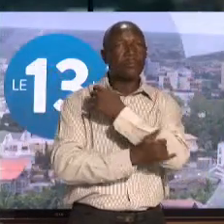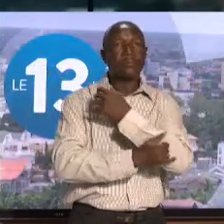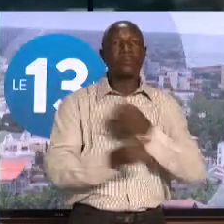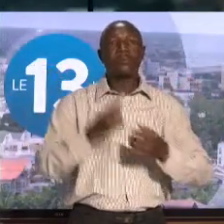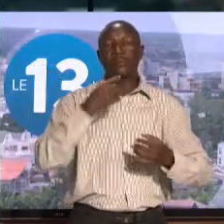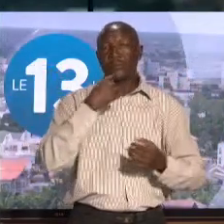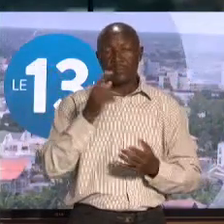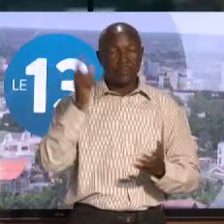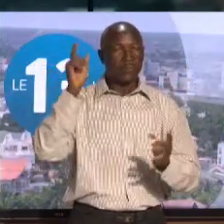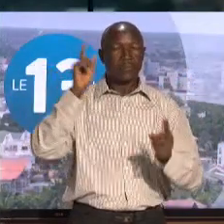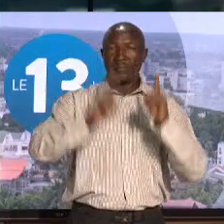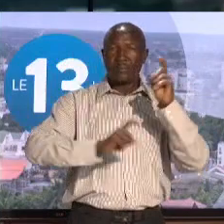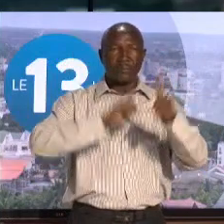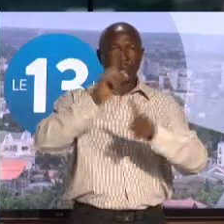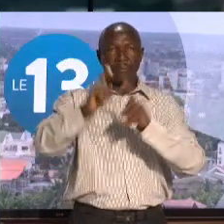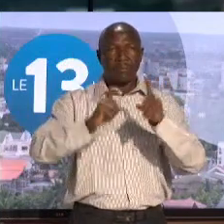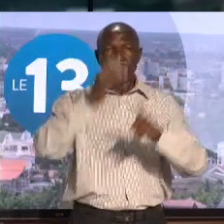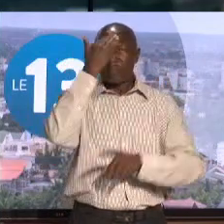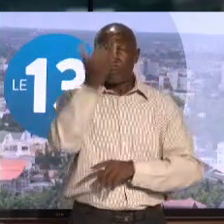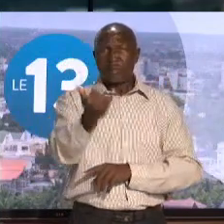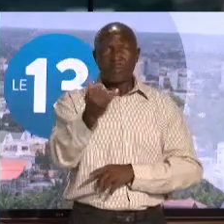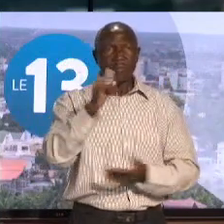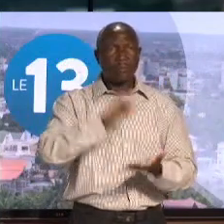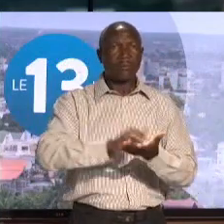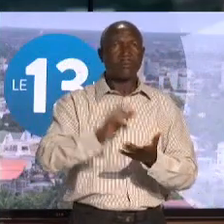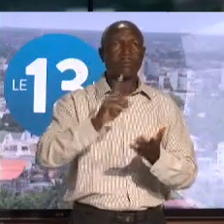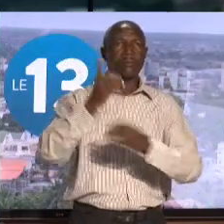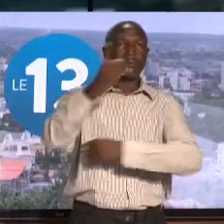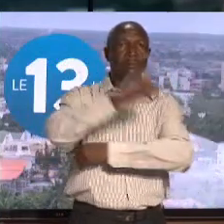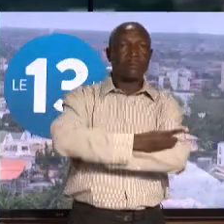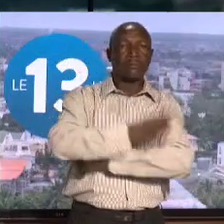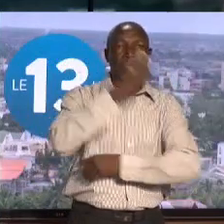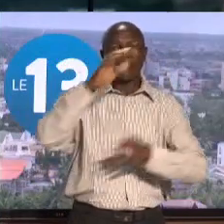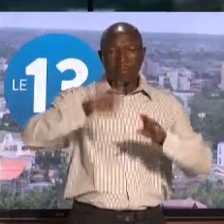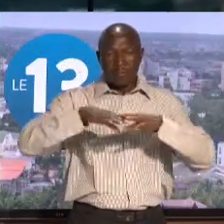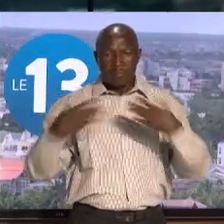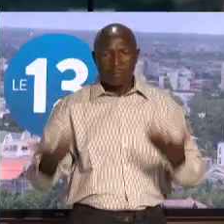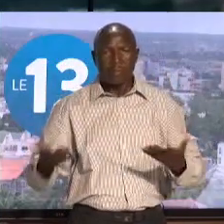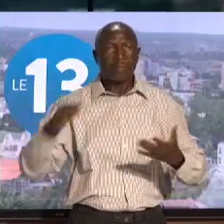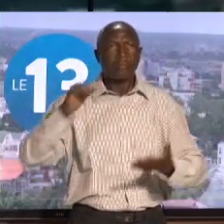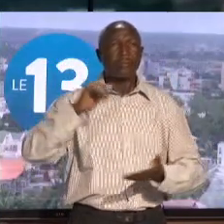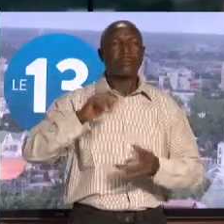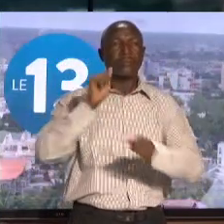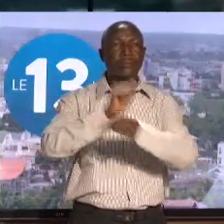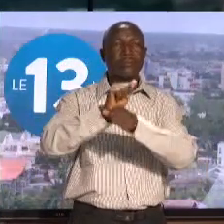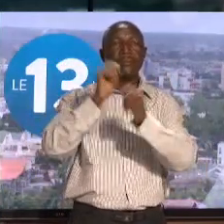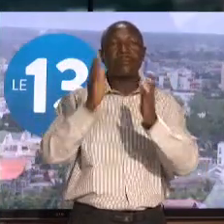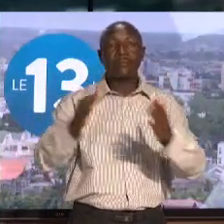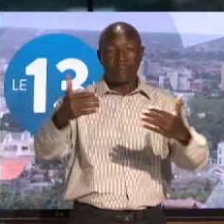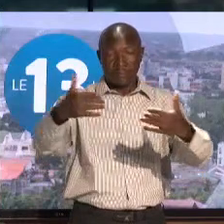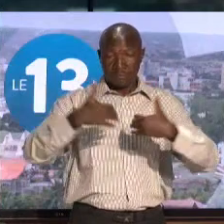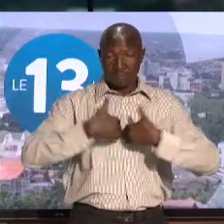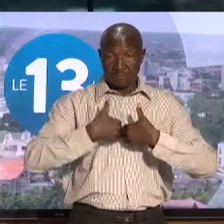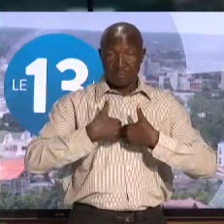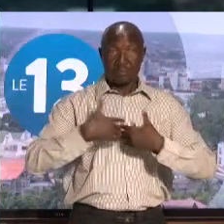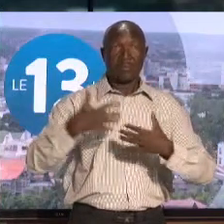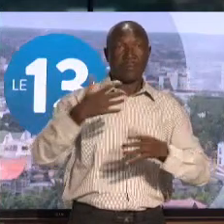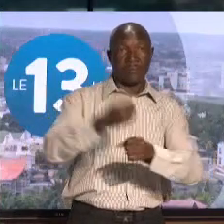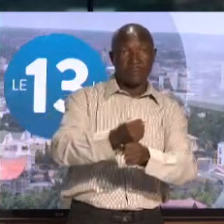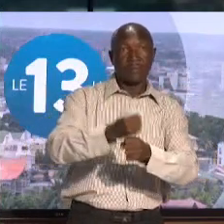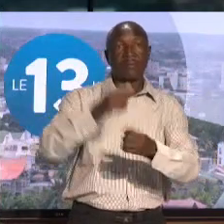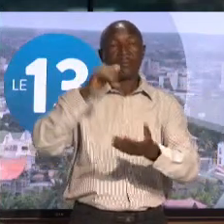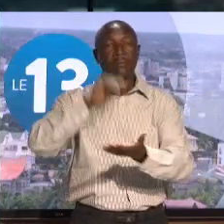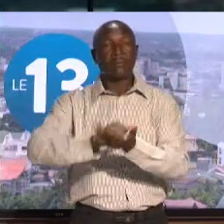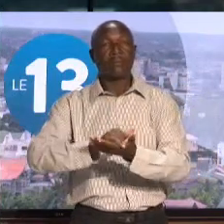des questions. Alors, pourquoi cette date et comment les travailleurs ont acquis ce droit de manifester? Pour les réponses,